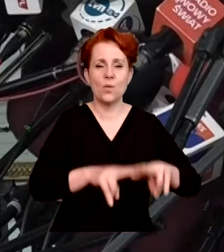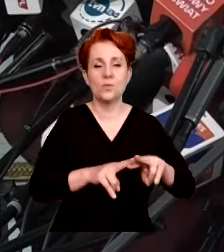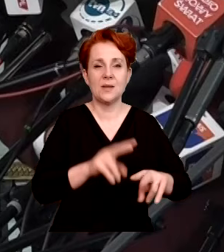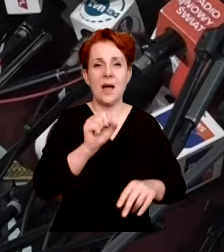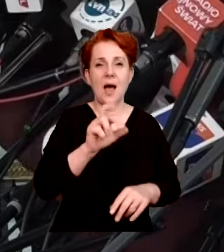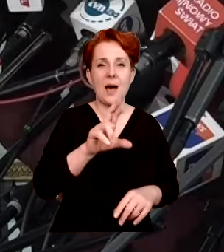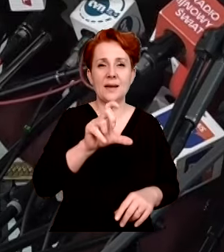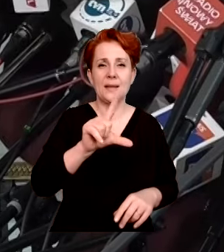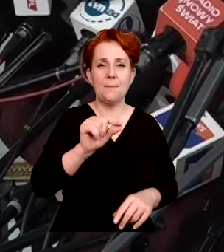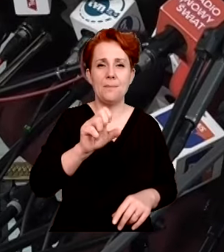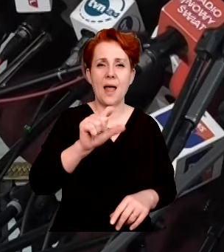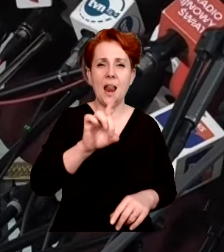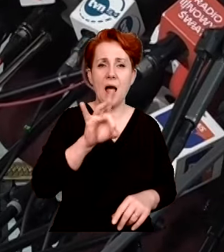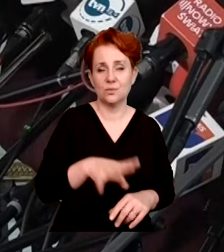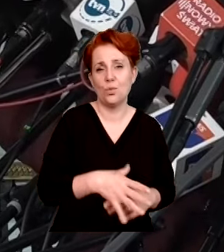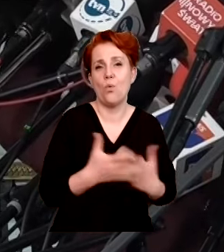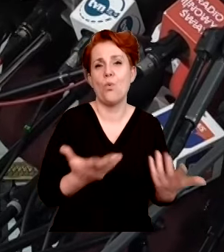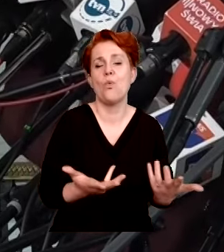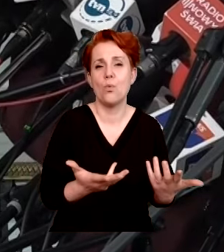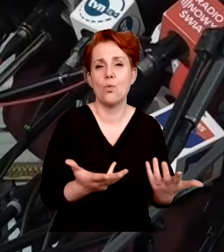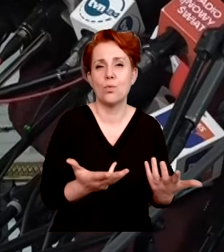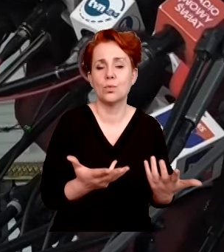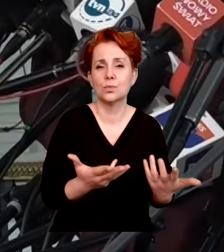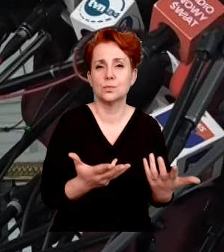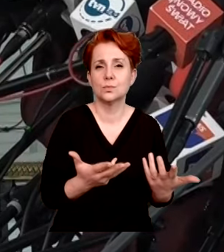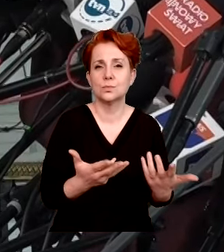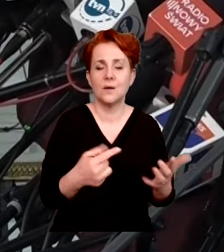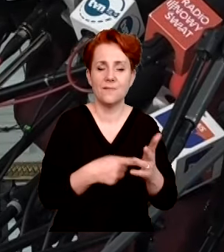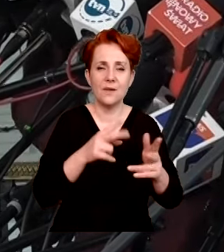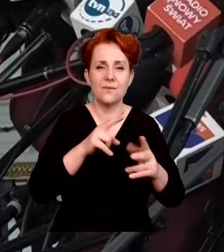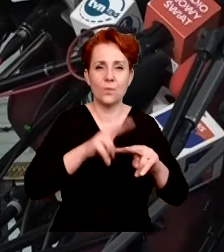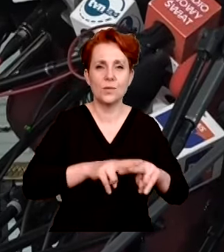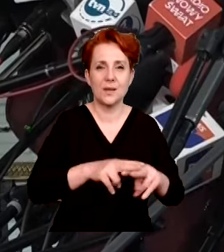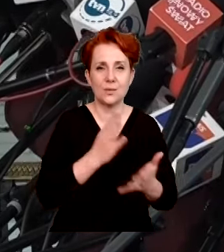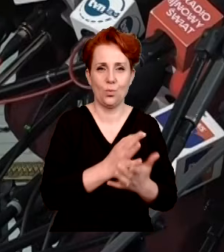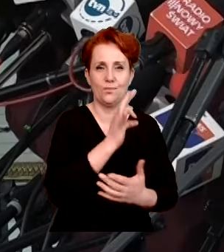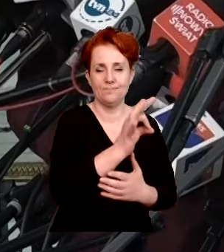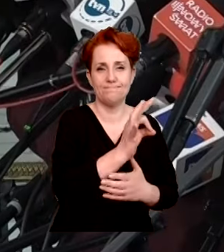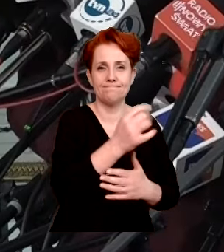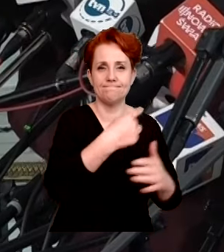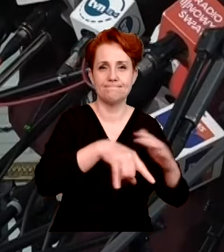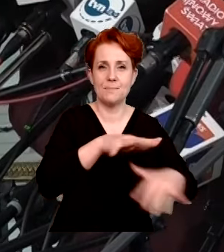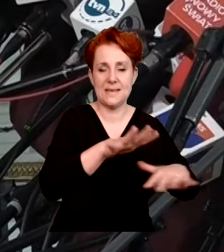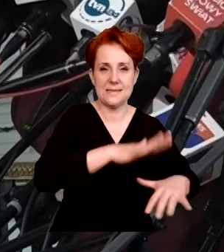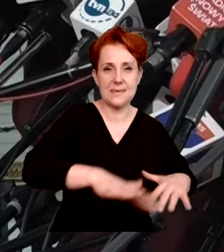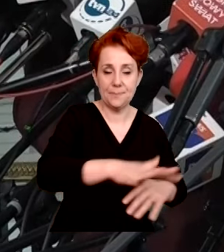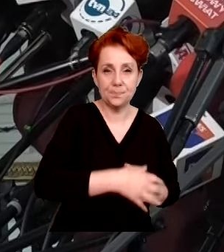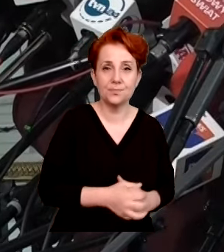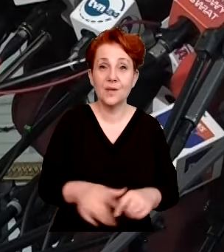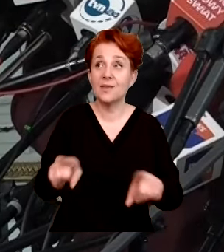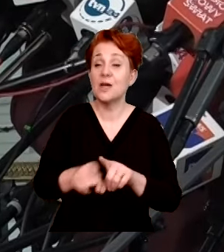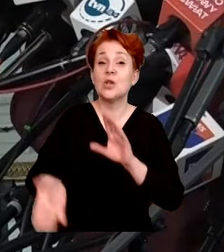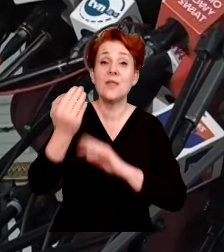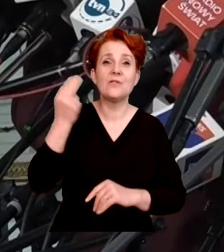metody niszczenia ludzi. Wielu opozycjonistów mówiło, że esbecja, wchodząc do domu działaczy Solidarności,